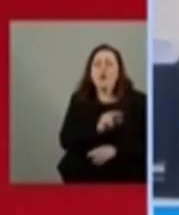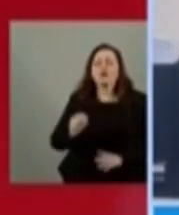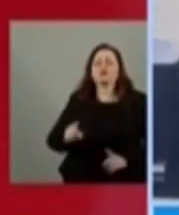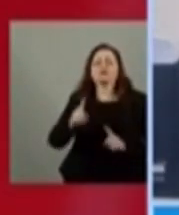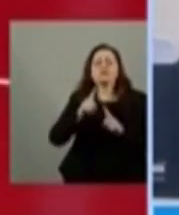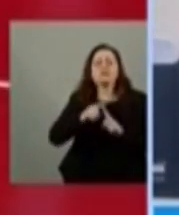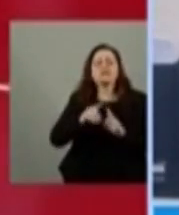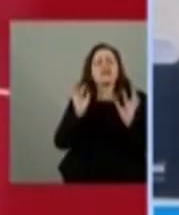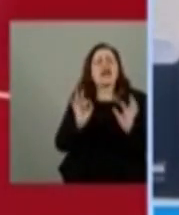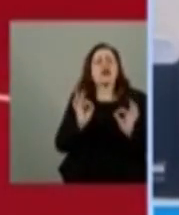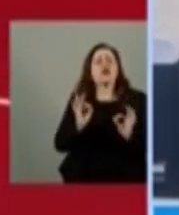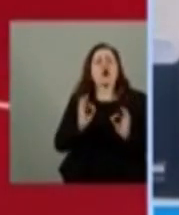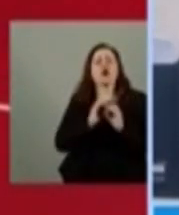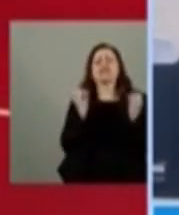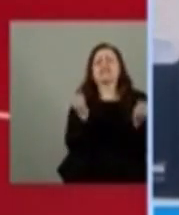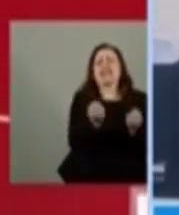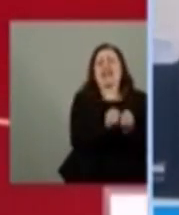ΣΥΡΙΖΑ,